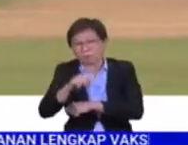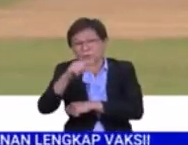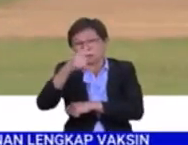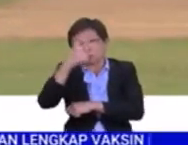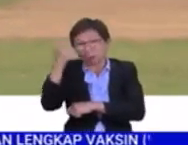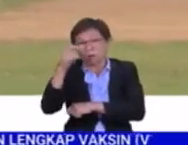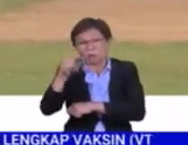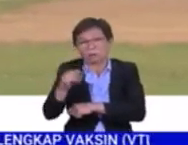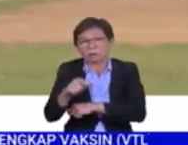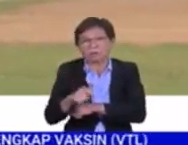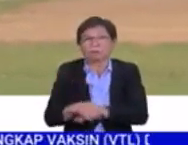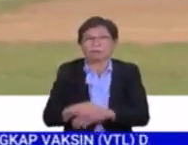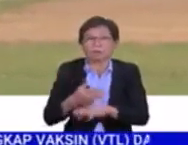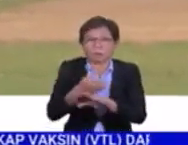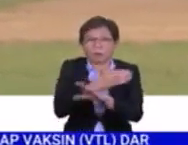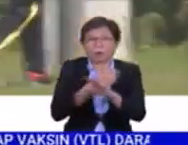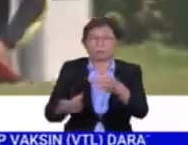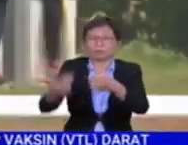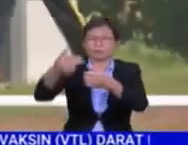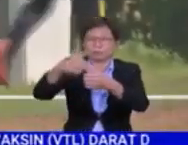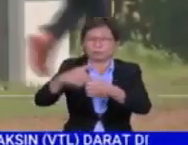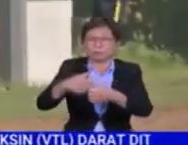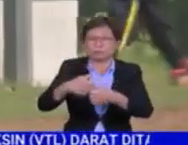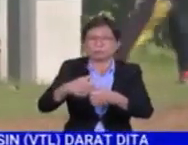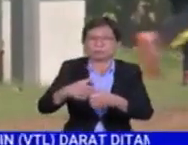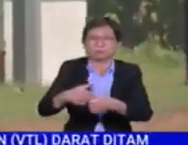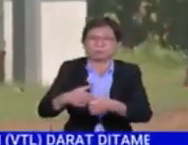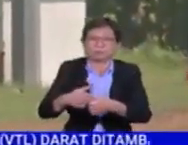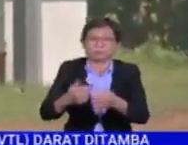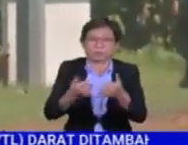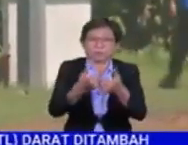pasukan sebelum mencapai kejohanan